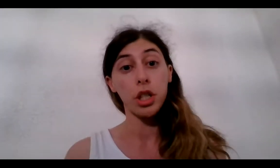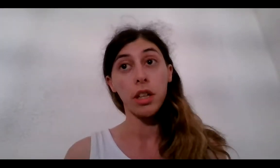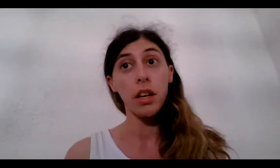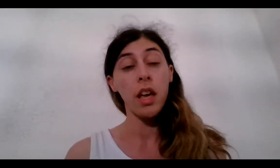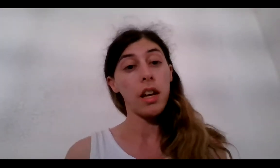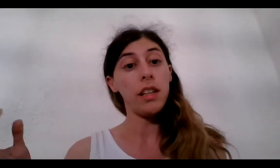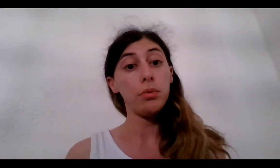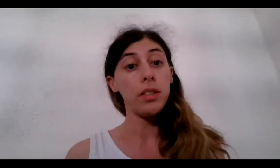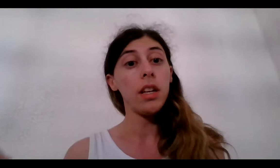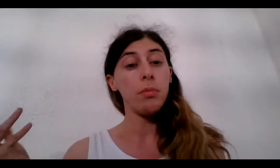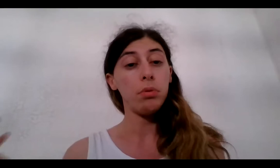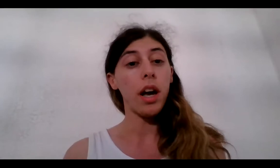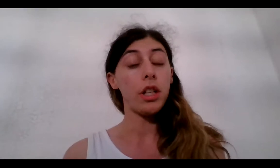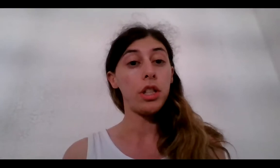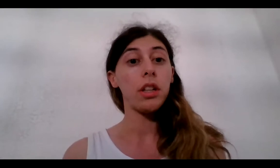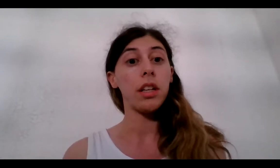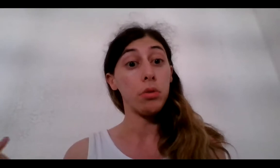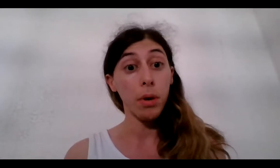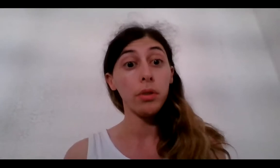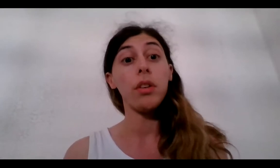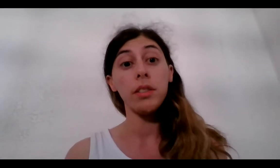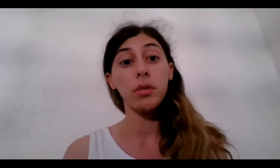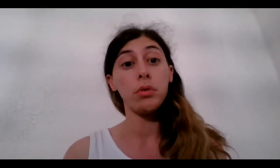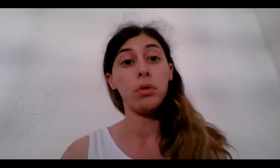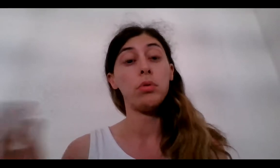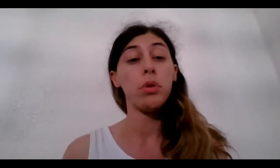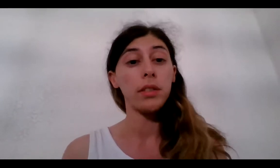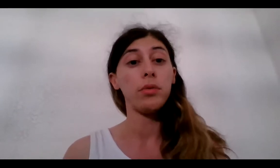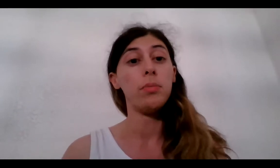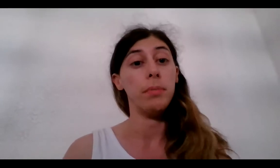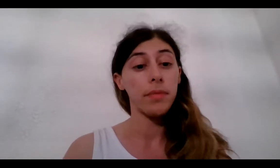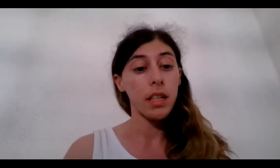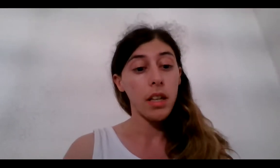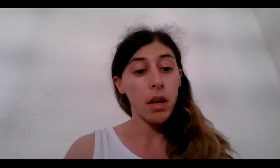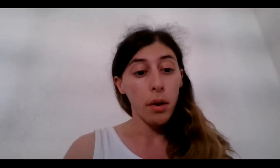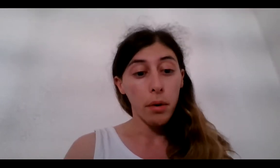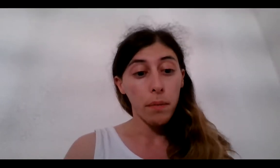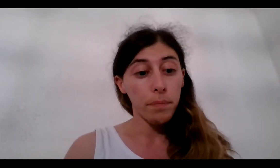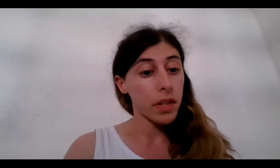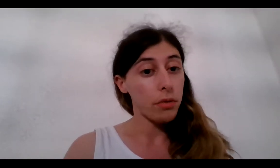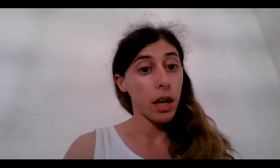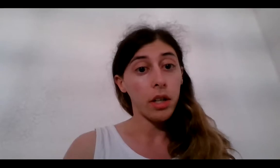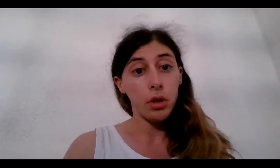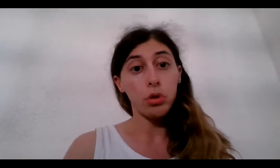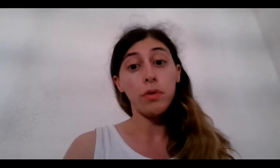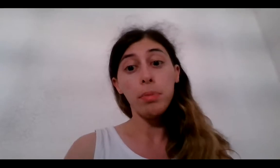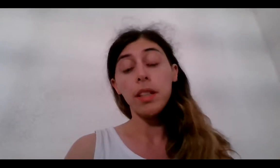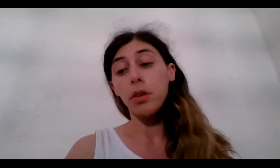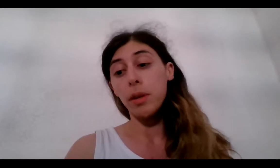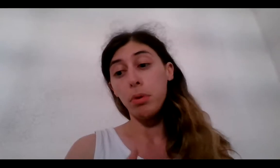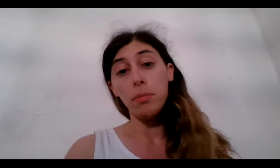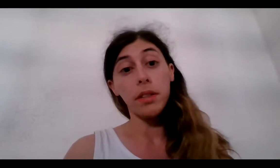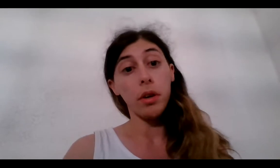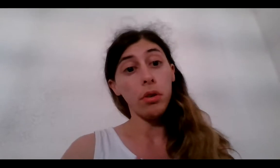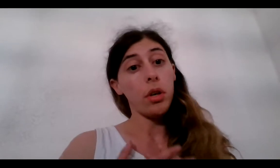tout un chacun les outils pour agir et comprendre contre la transphobie. Voilà, donc je vais peut-être